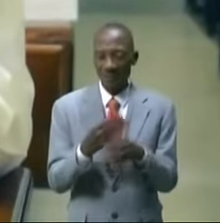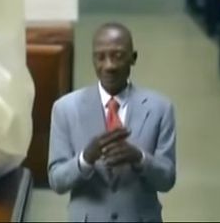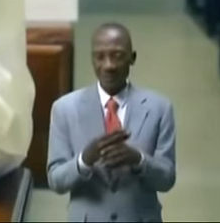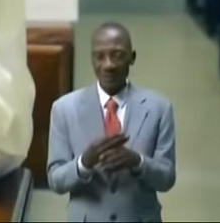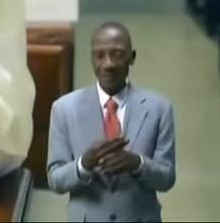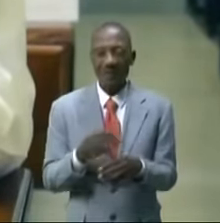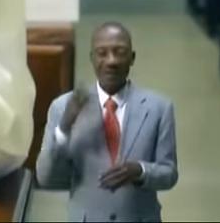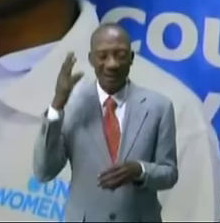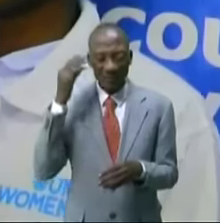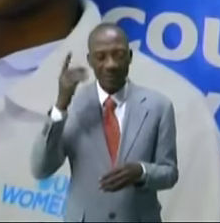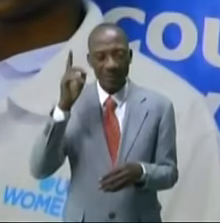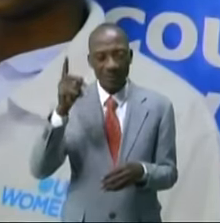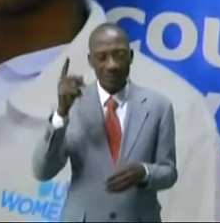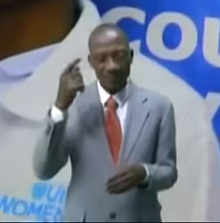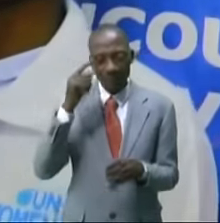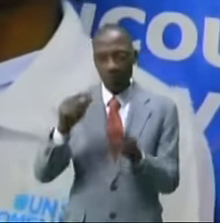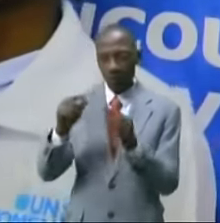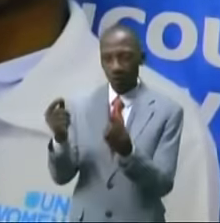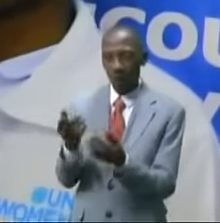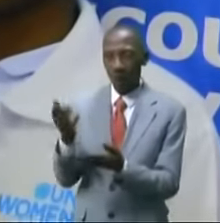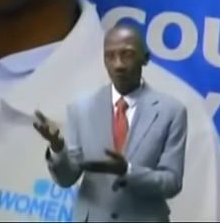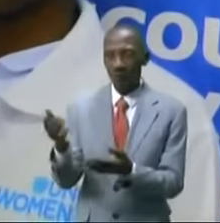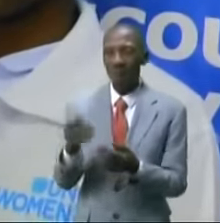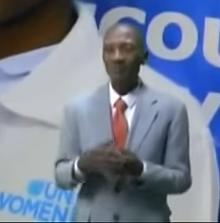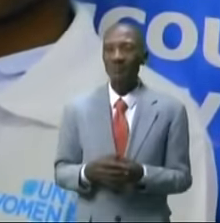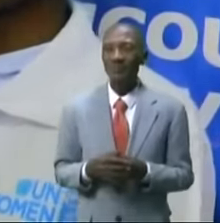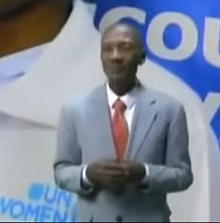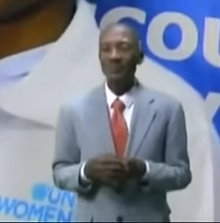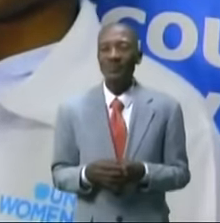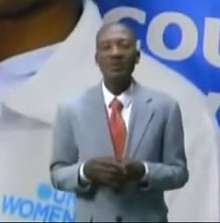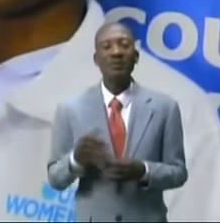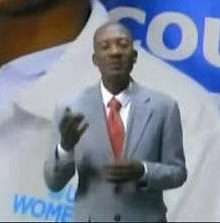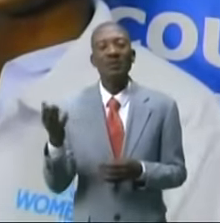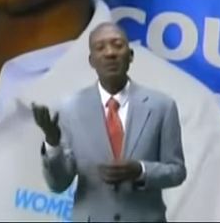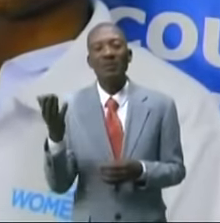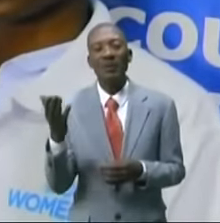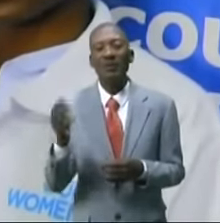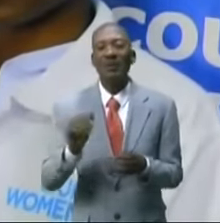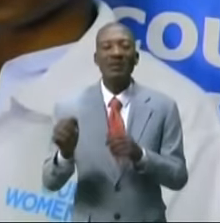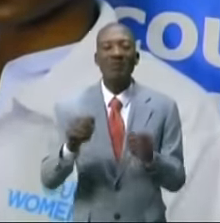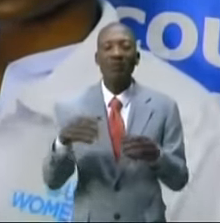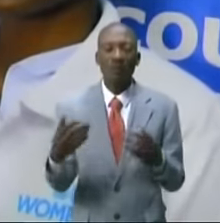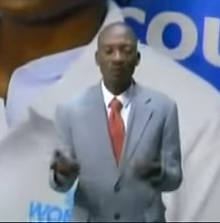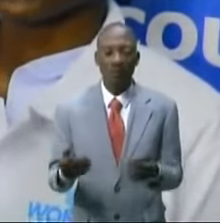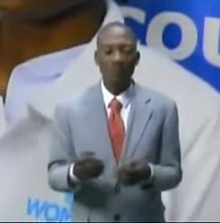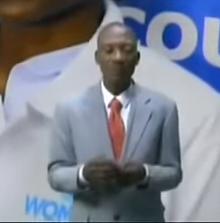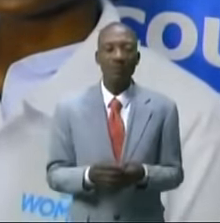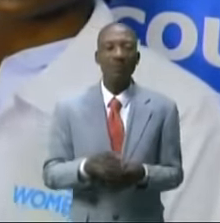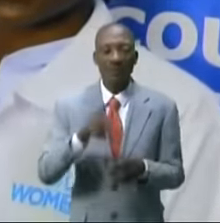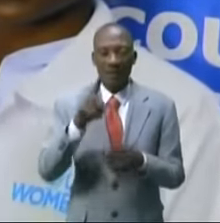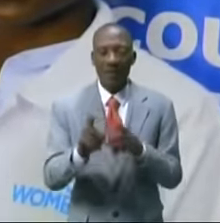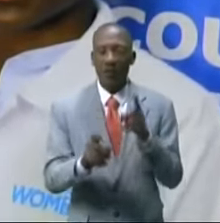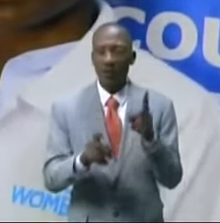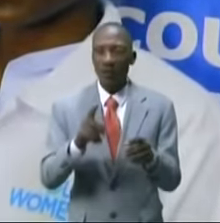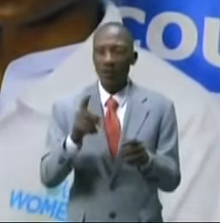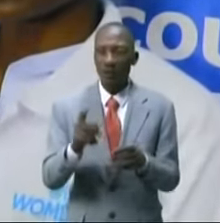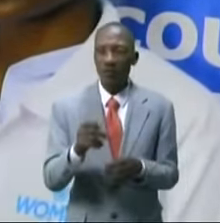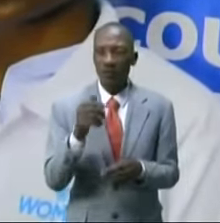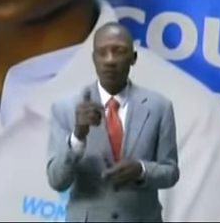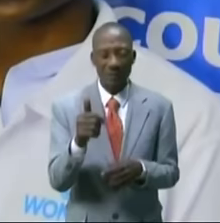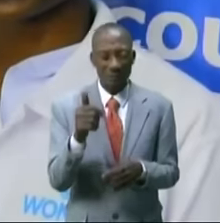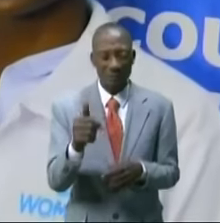pour ces écolières. Les questions qui nous ont été posées avaient à voir avec les maths,